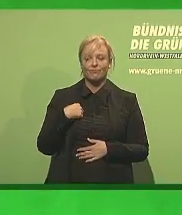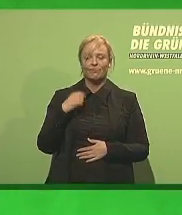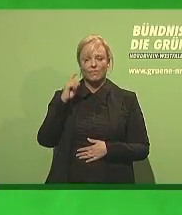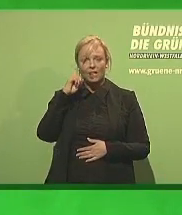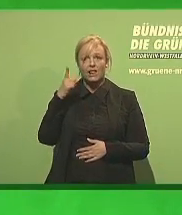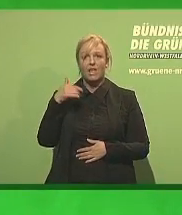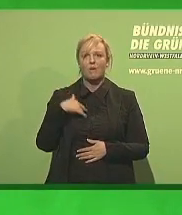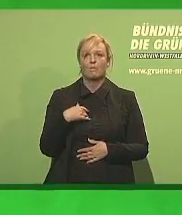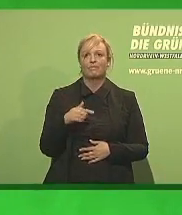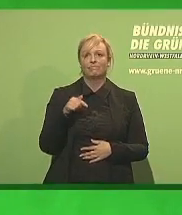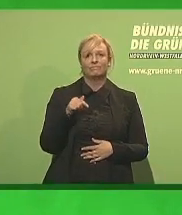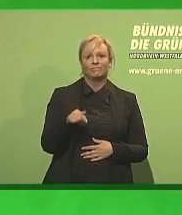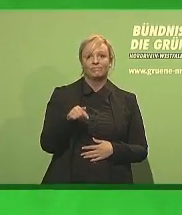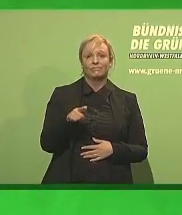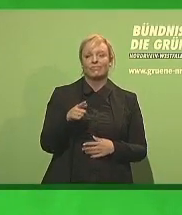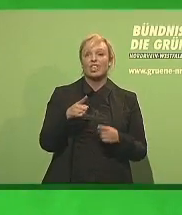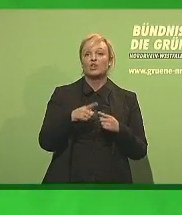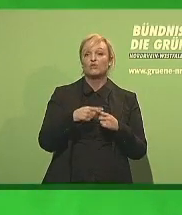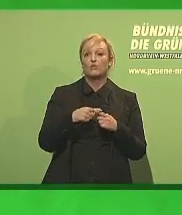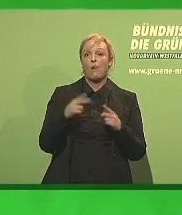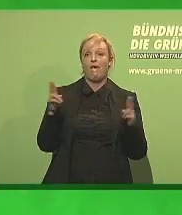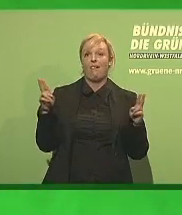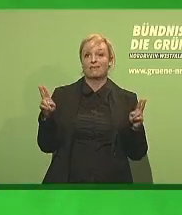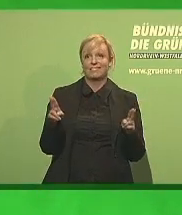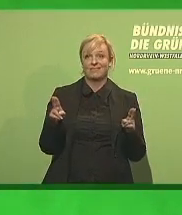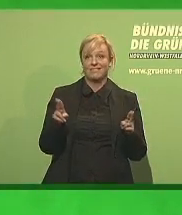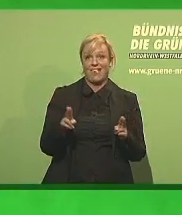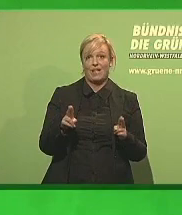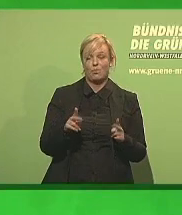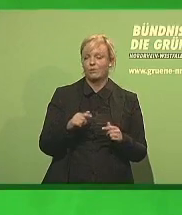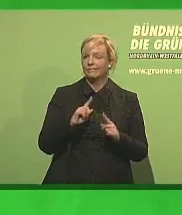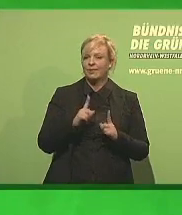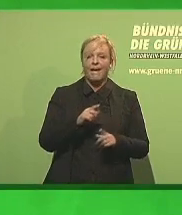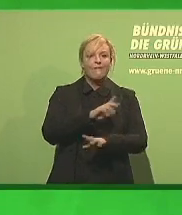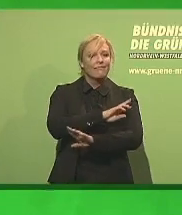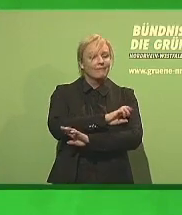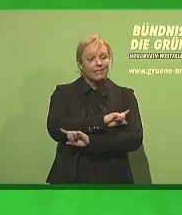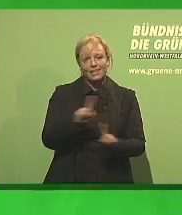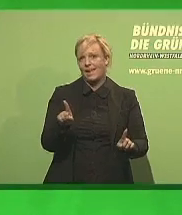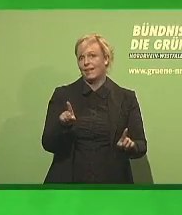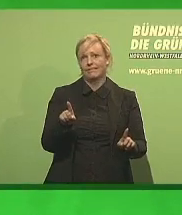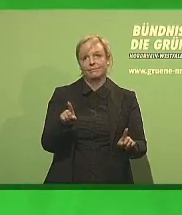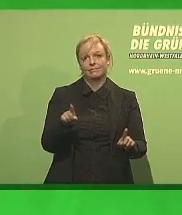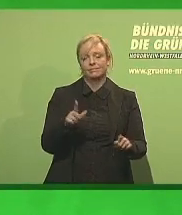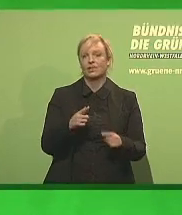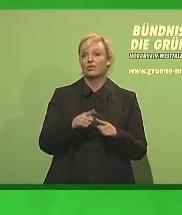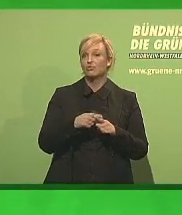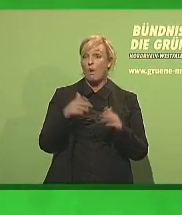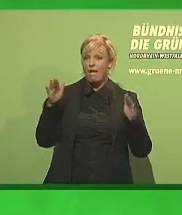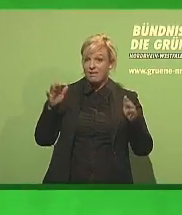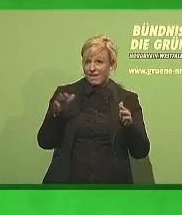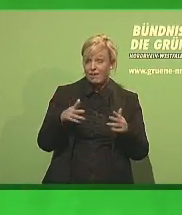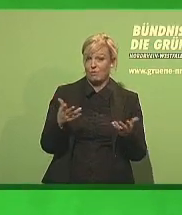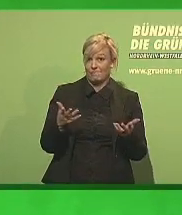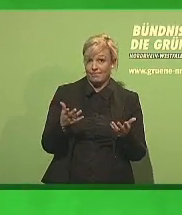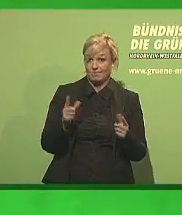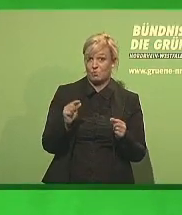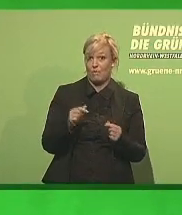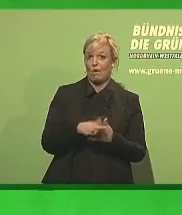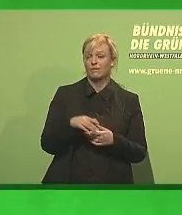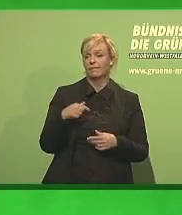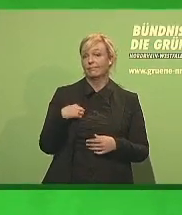es keine weiteren Steuersenkungen auf Pump geben darf. Denn Steuersenkungen haben letztlich